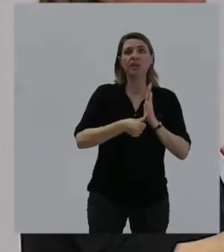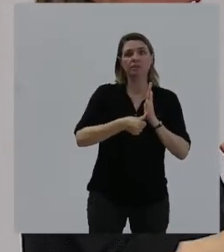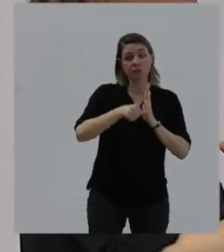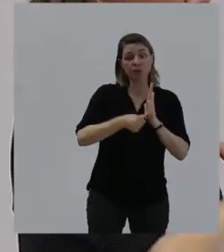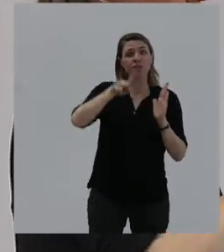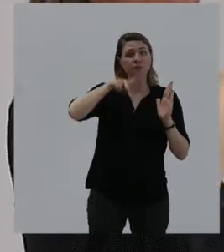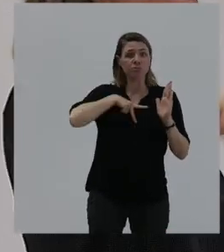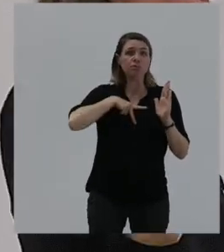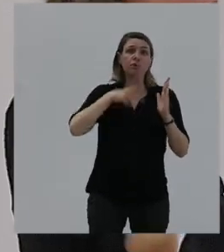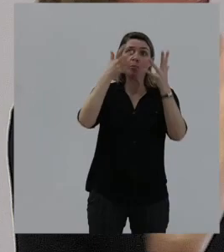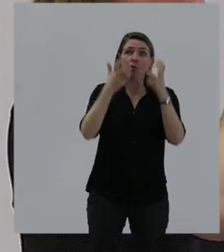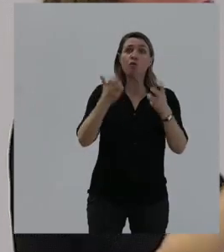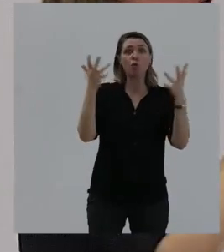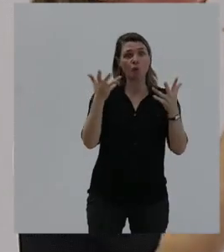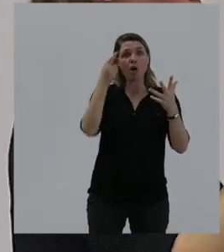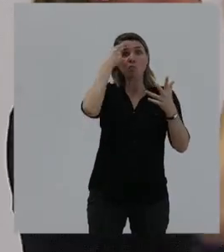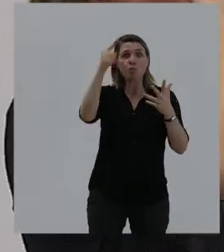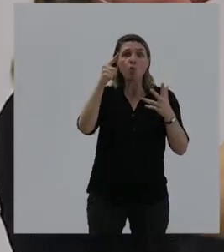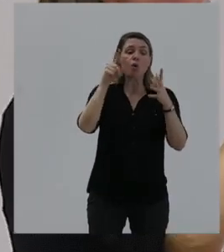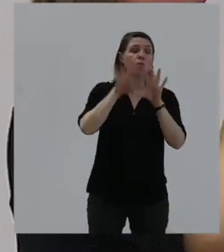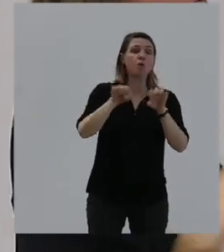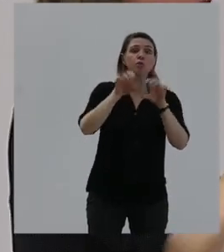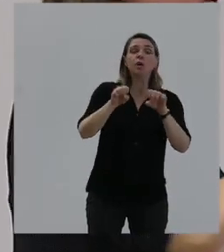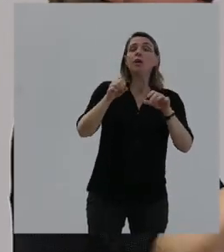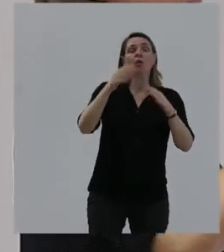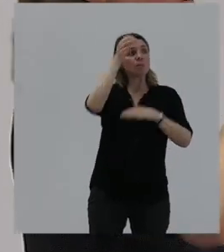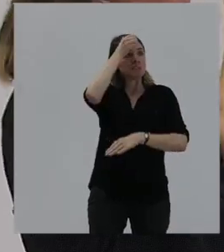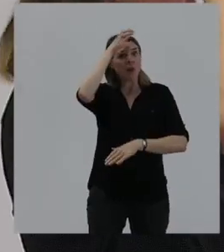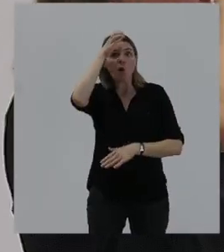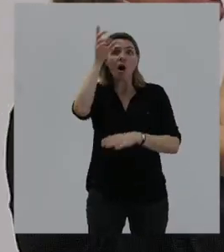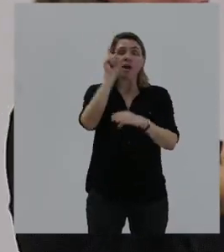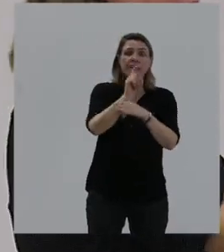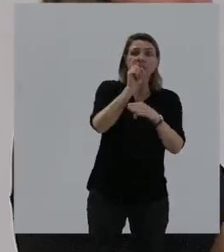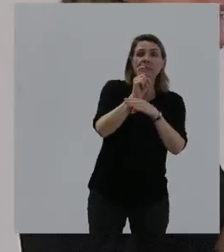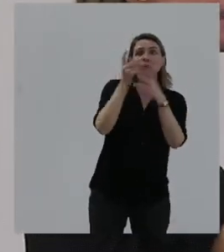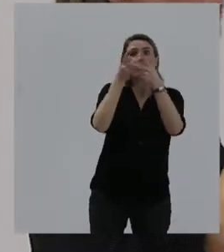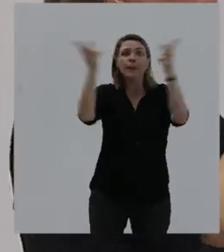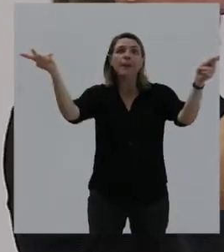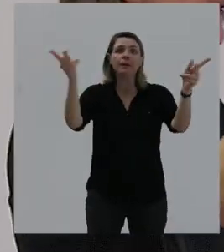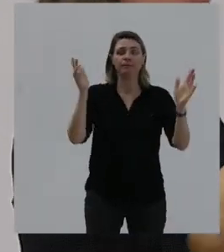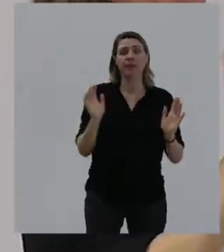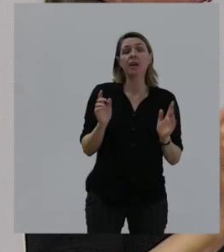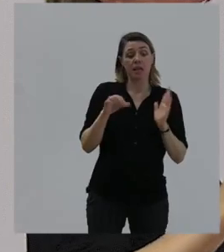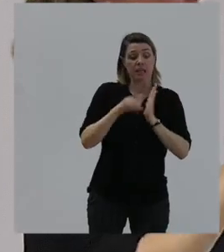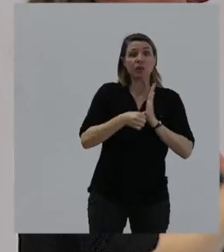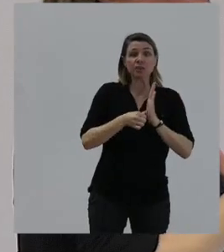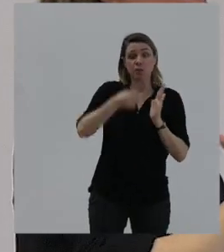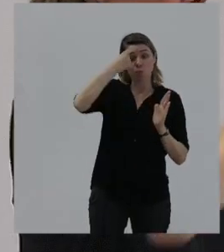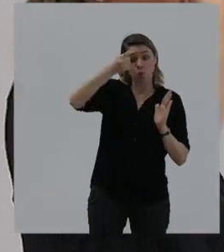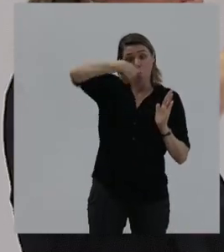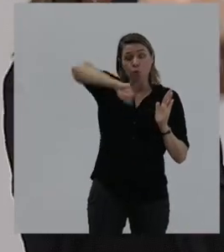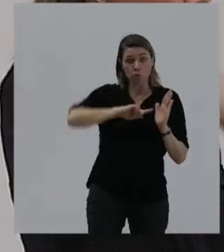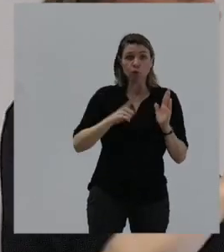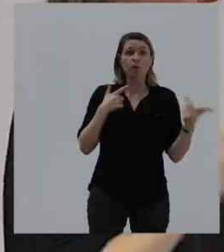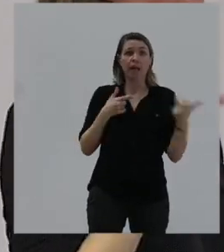identité nous semble résider dans notre capacité à produire des savoirs critiques dans une visée prospective. Et c'est une idée, une identité qui nous